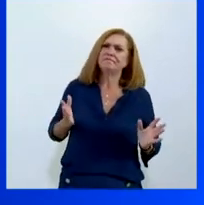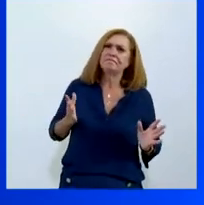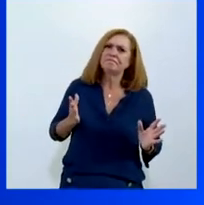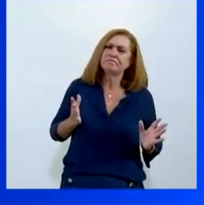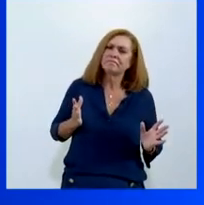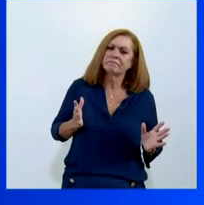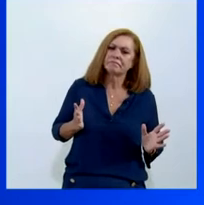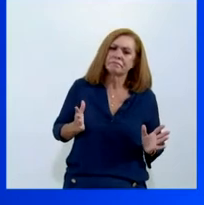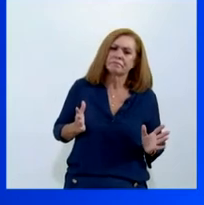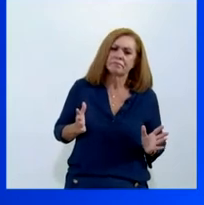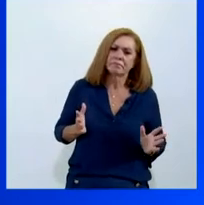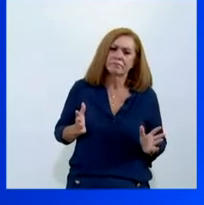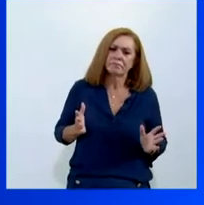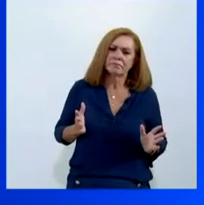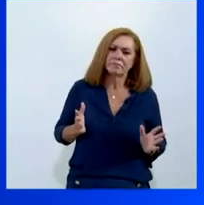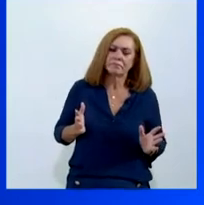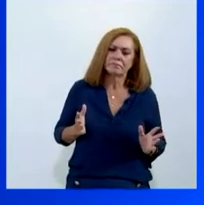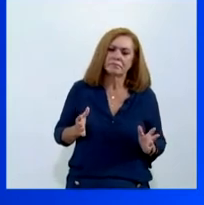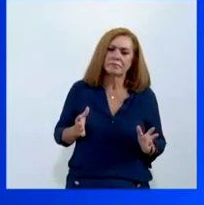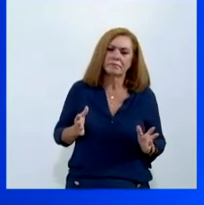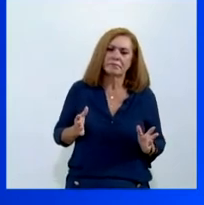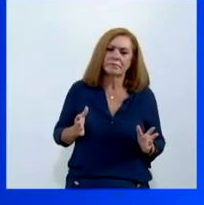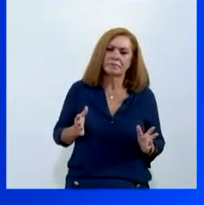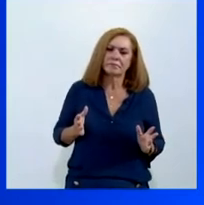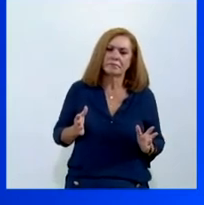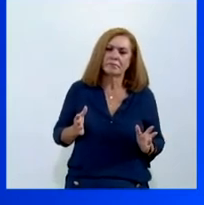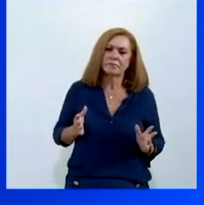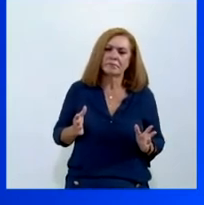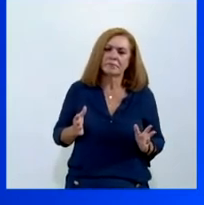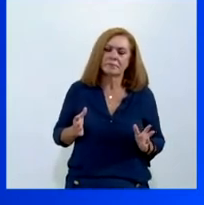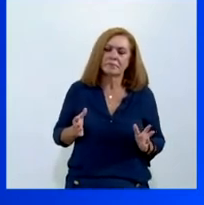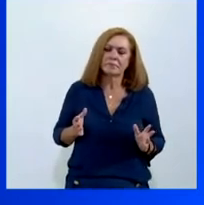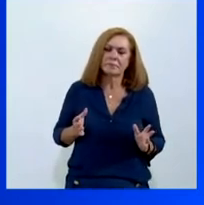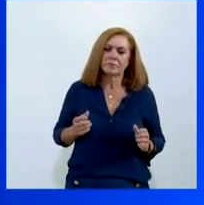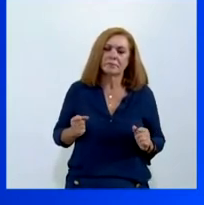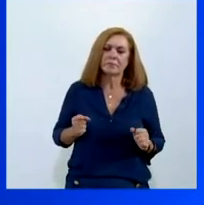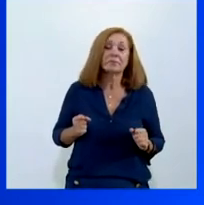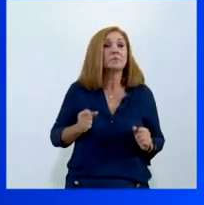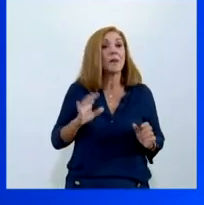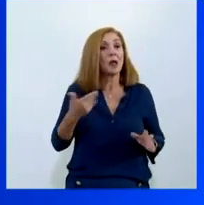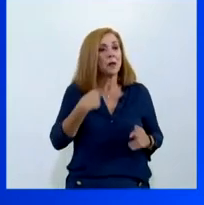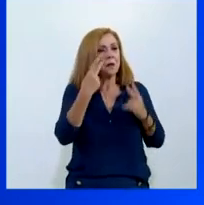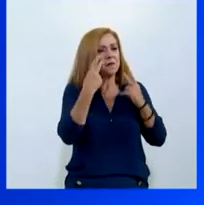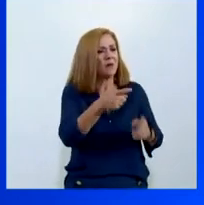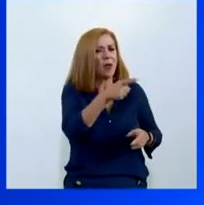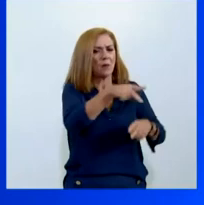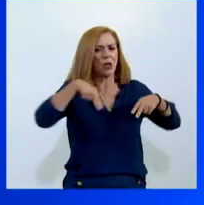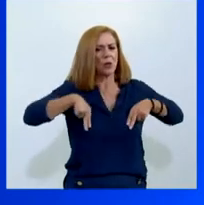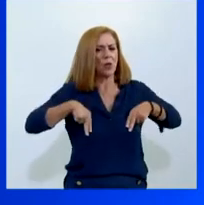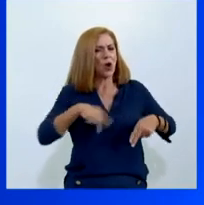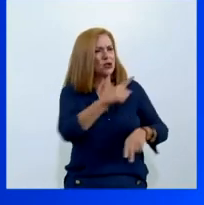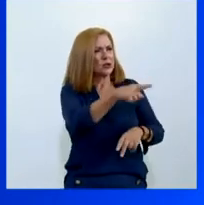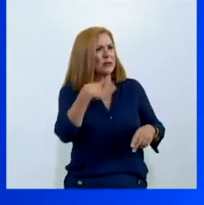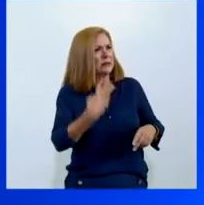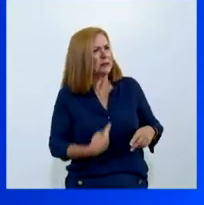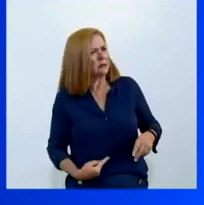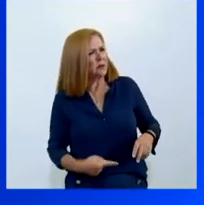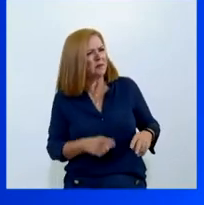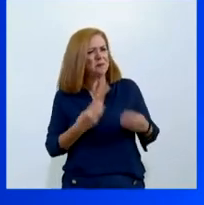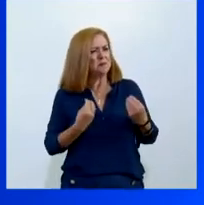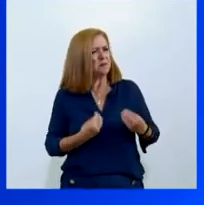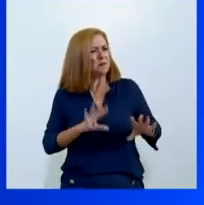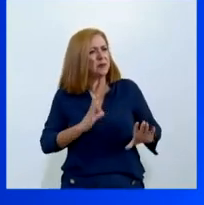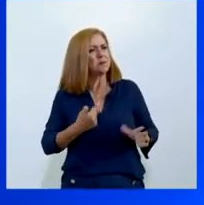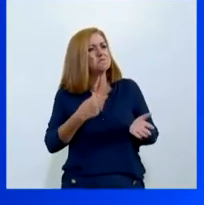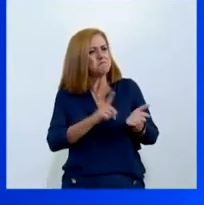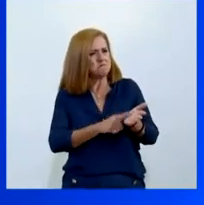δικαιολογεί, είναι τέτοια που να δικαιολογεί την απομάκρυνση ενός υπουργού, δεν θα διστάσω να το κάνω.